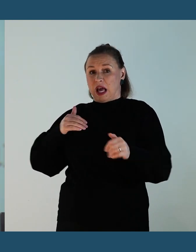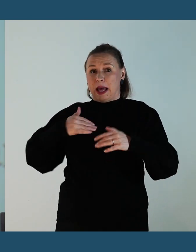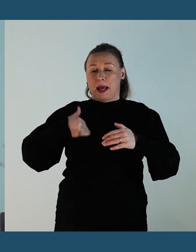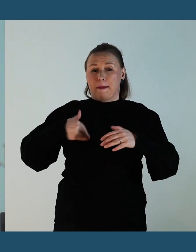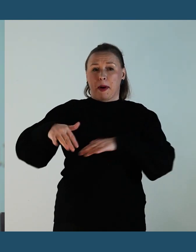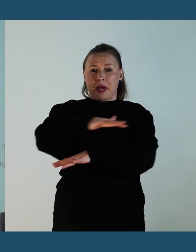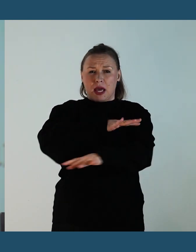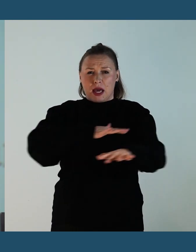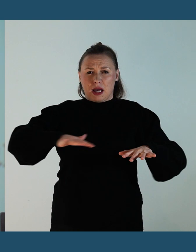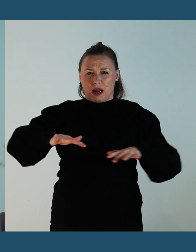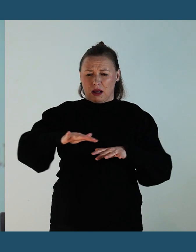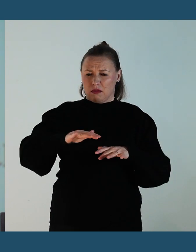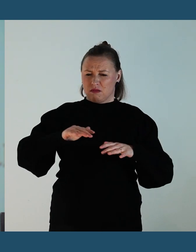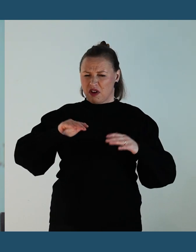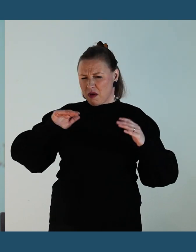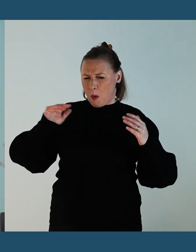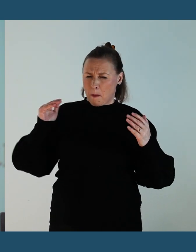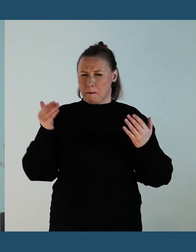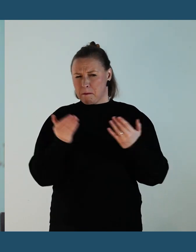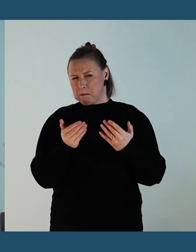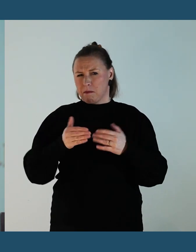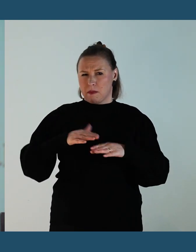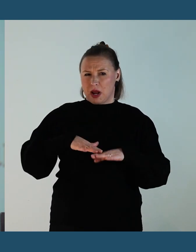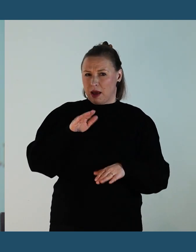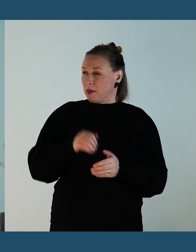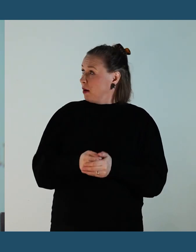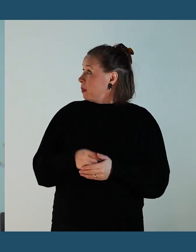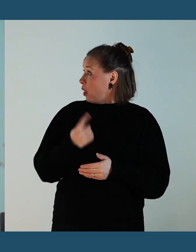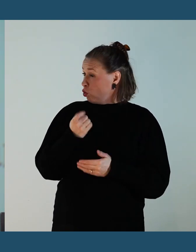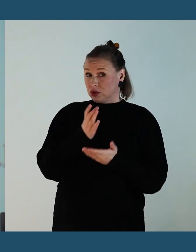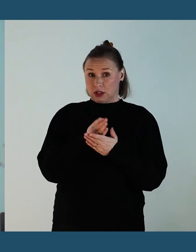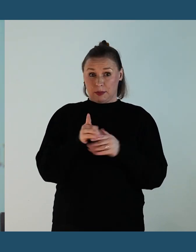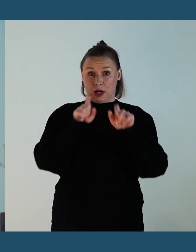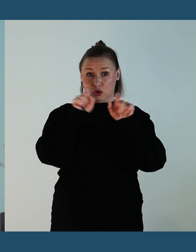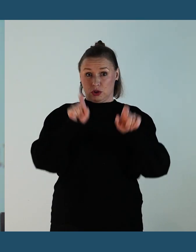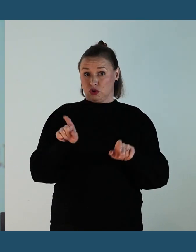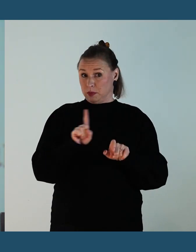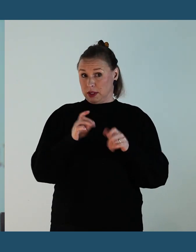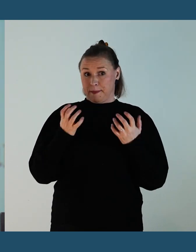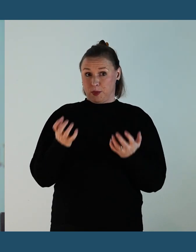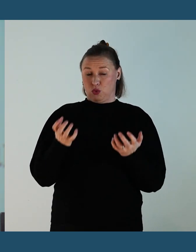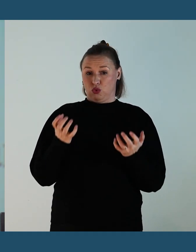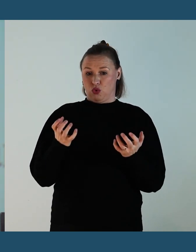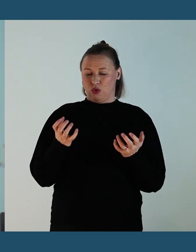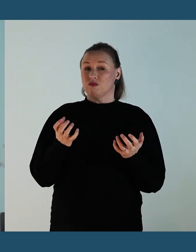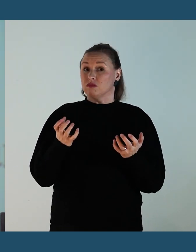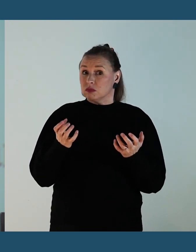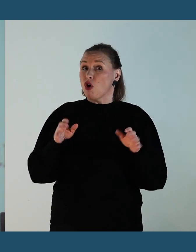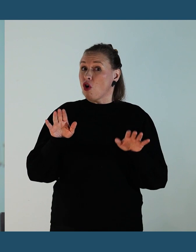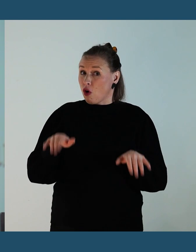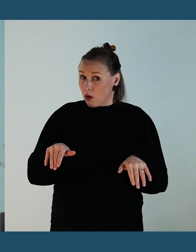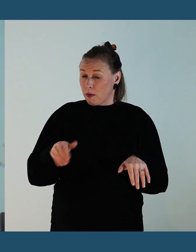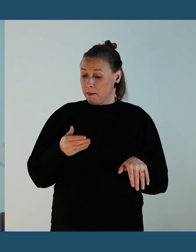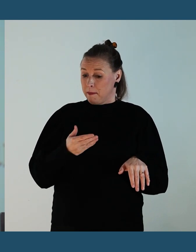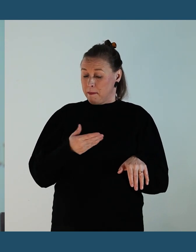yksi sellainen asia, mikä esimerkiksi näistä otsakkeista puuttuu, vaikka siitä on ollut paljon otsikoita, niin on